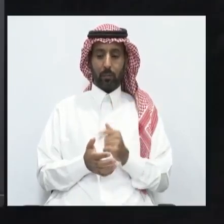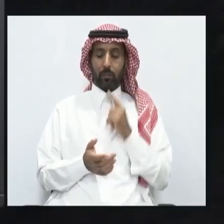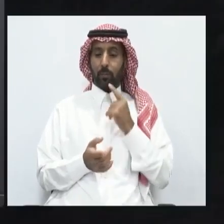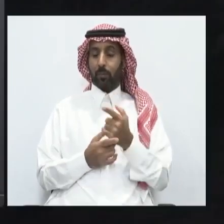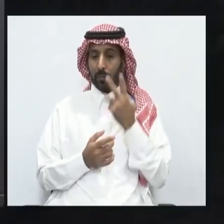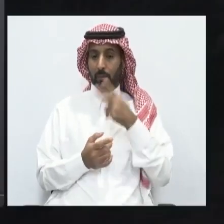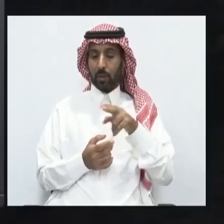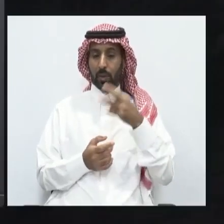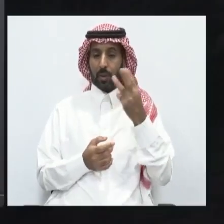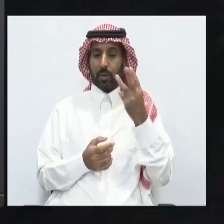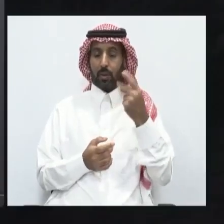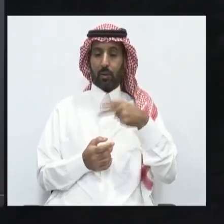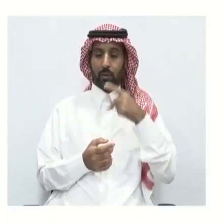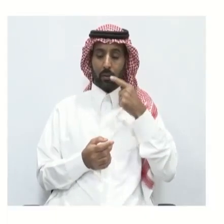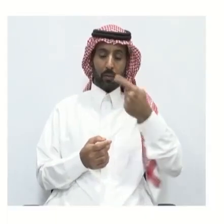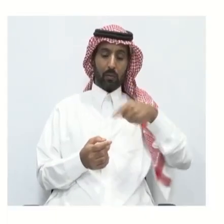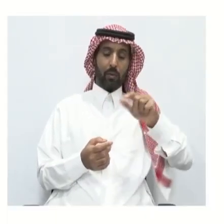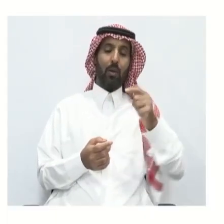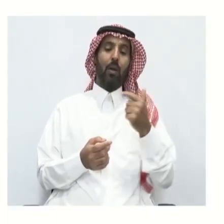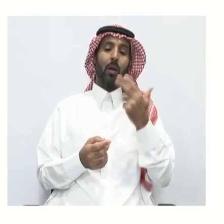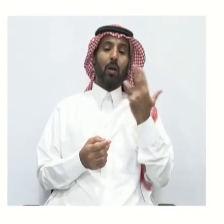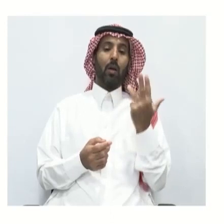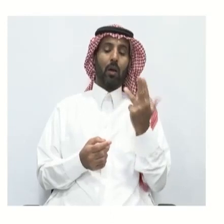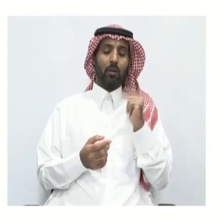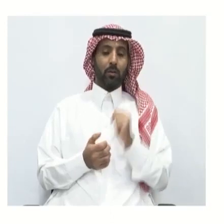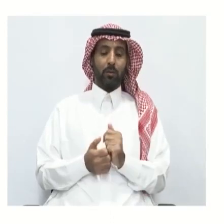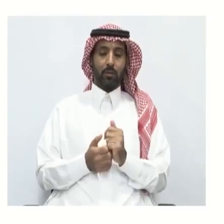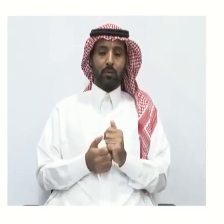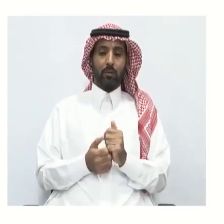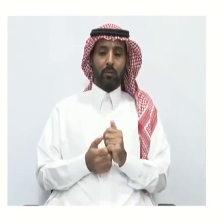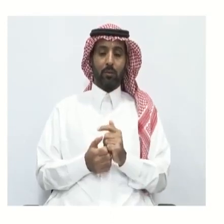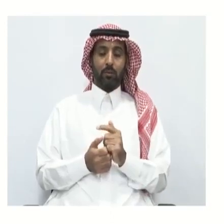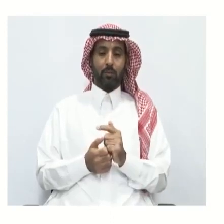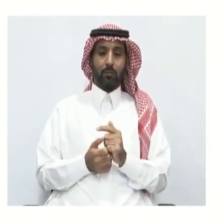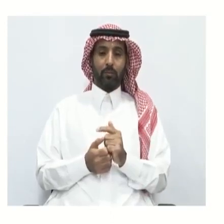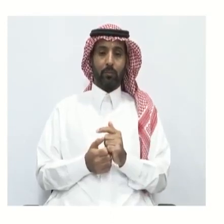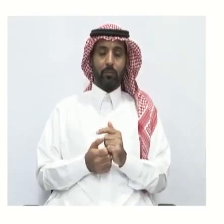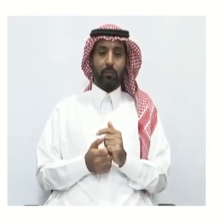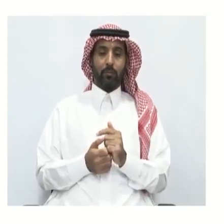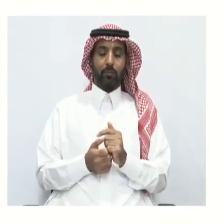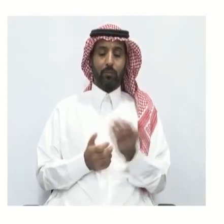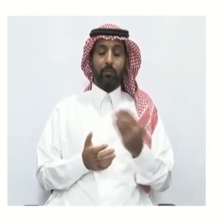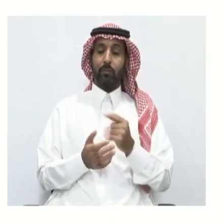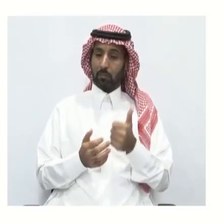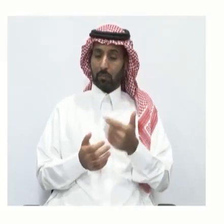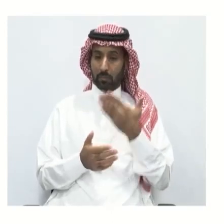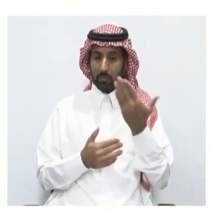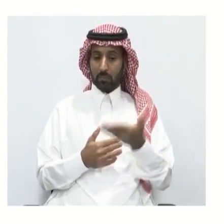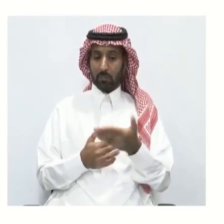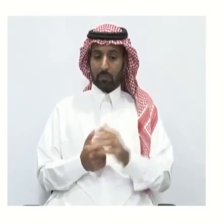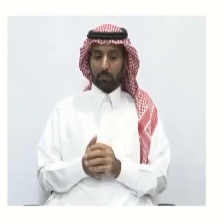هو 23.9 جرام وهذا هو المطلوب وهذا هو